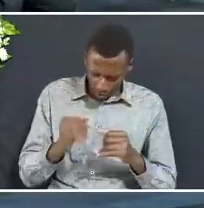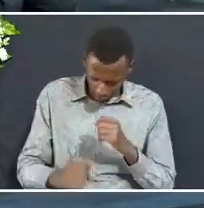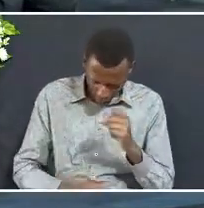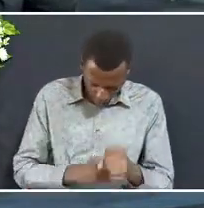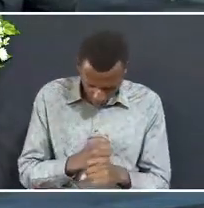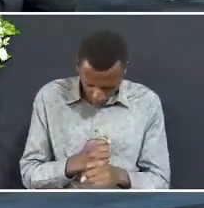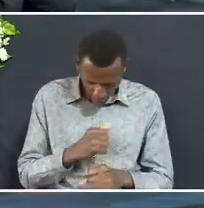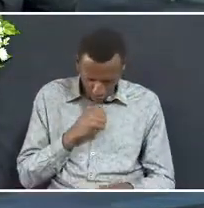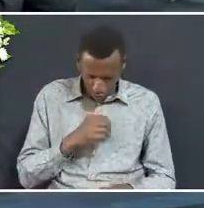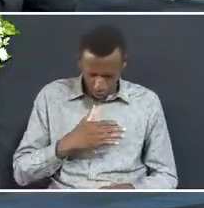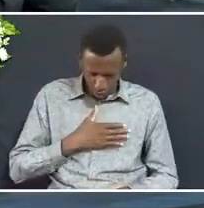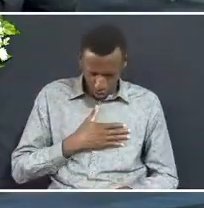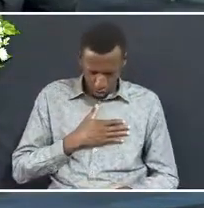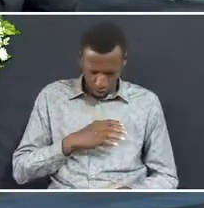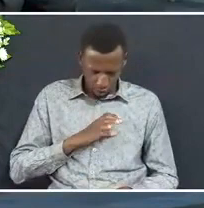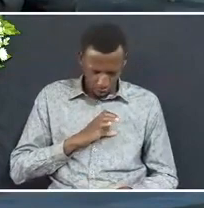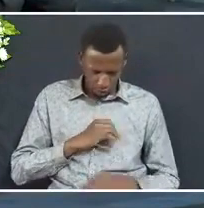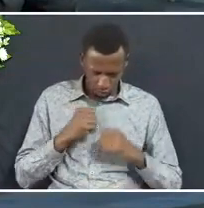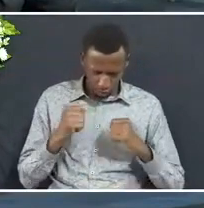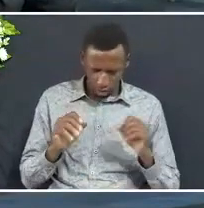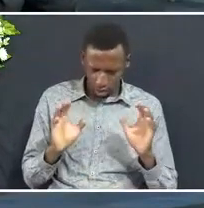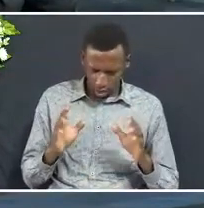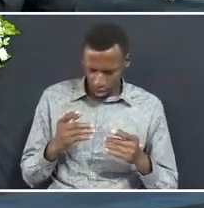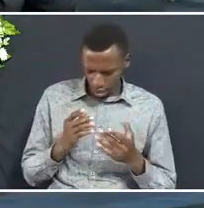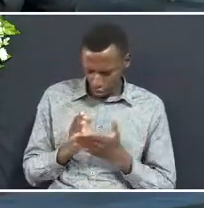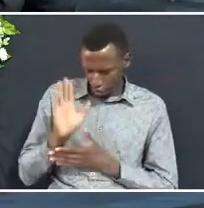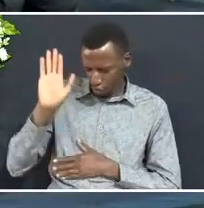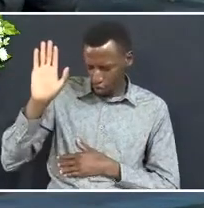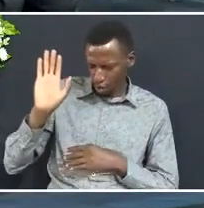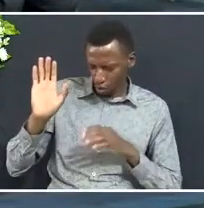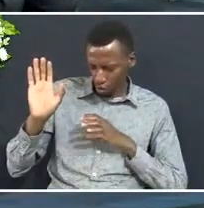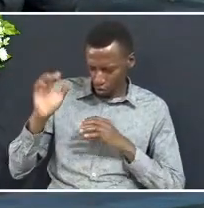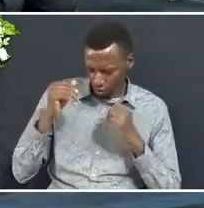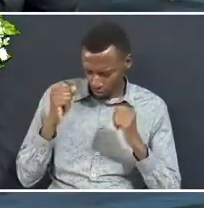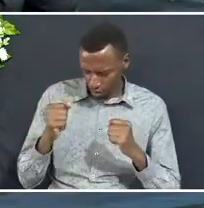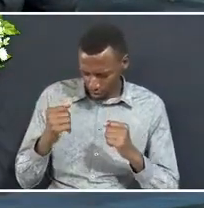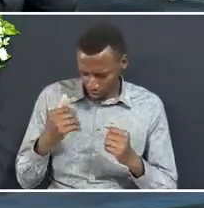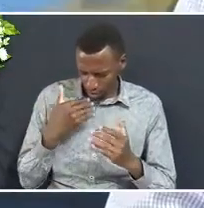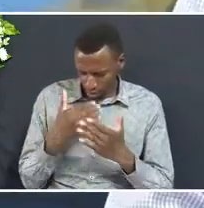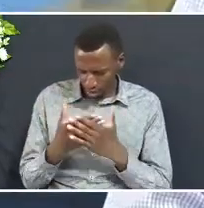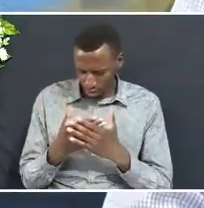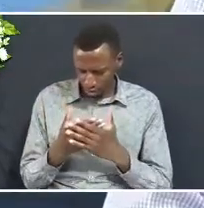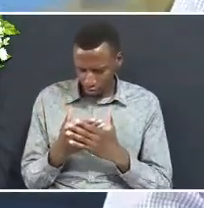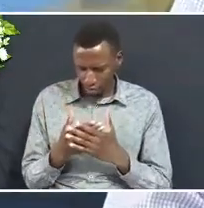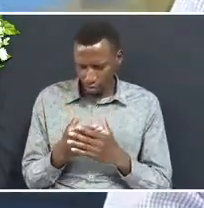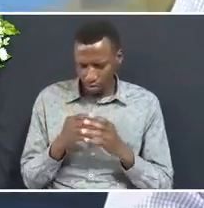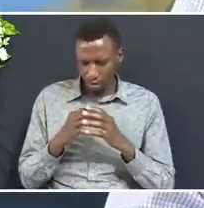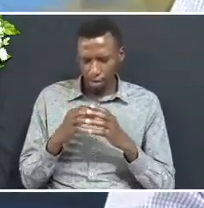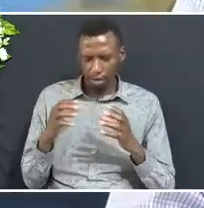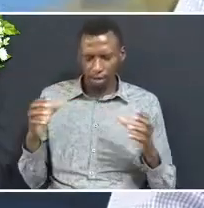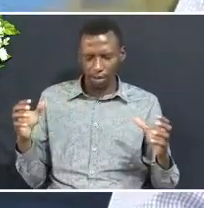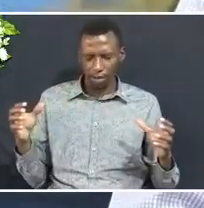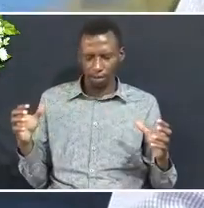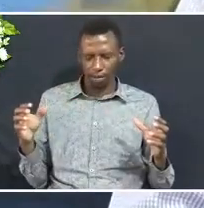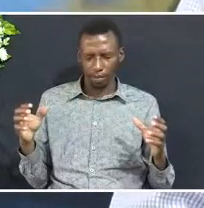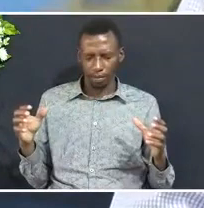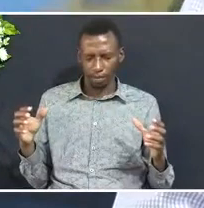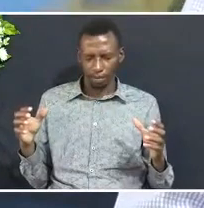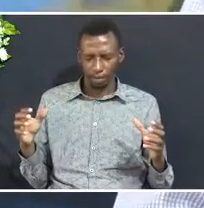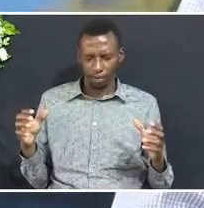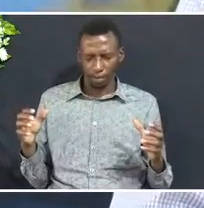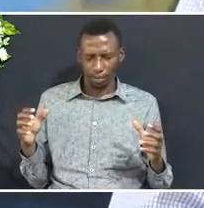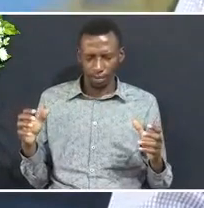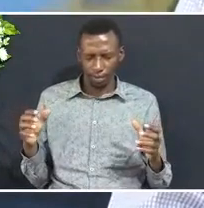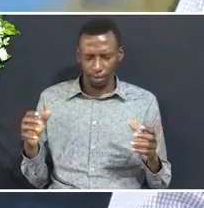ya nguvu yetu, ni kwa ajili ya nguvu yako. Tunakushukuru tukisema ni asante. Kama kuna kiwango ambacho